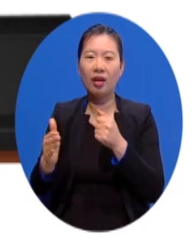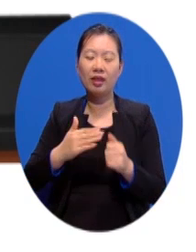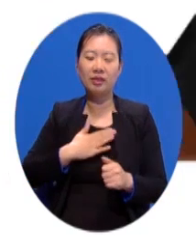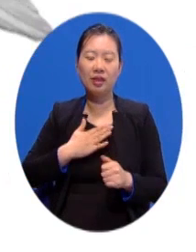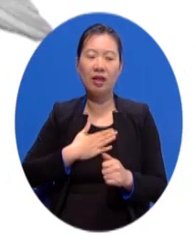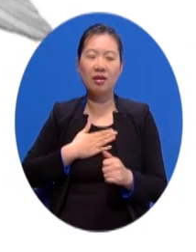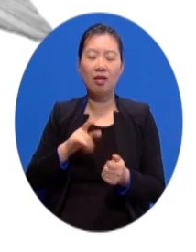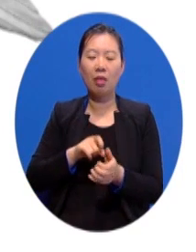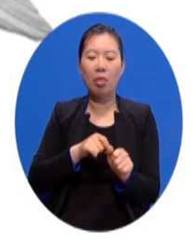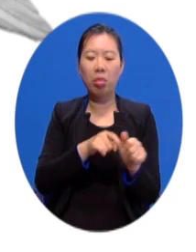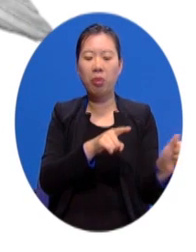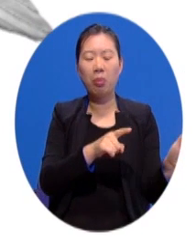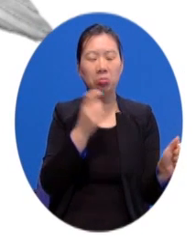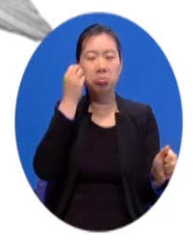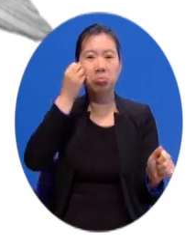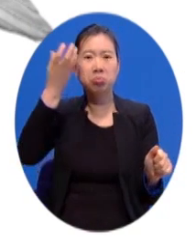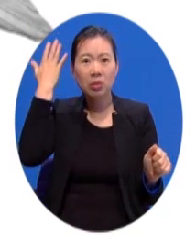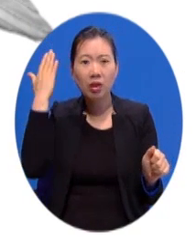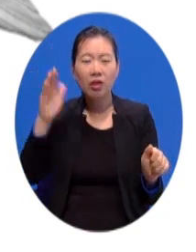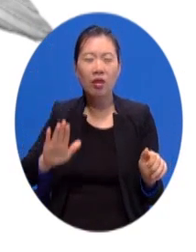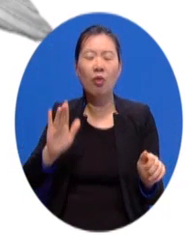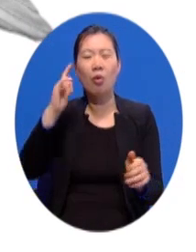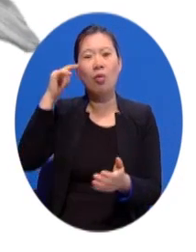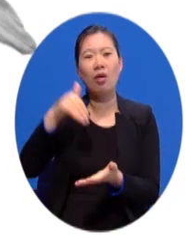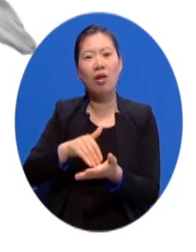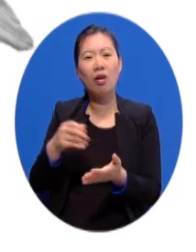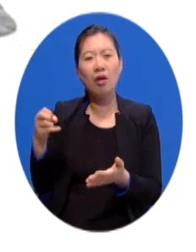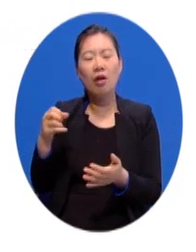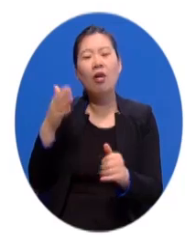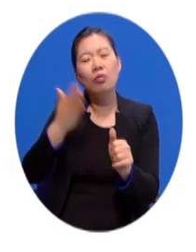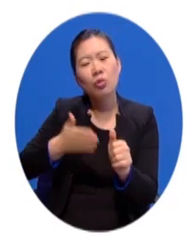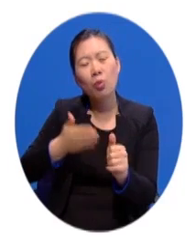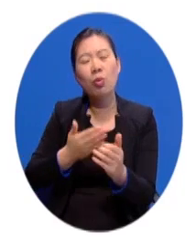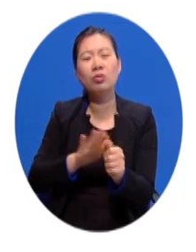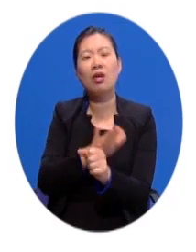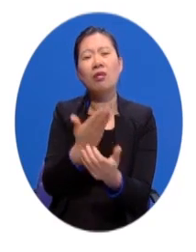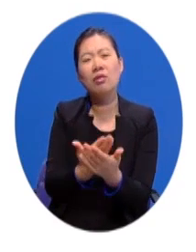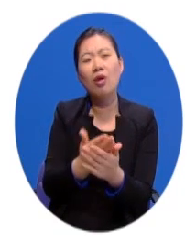자신이 차였다는 사실을 잊어버리고 구애하고 또 구애합니다.